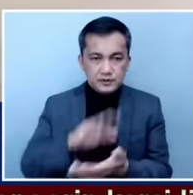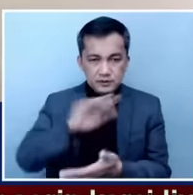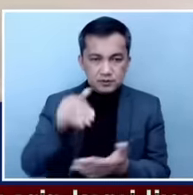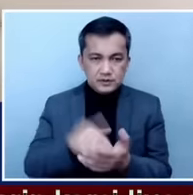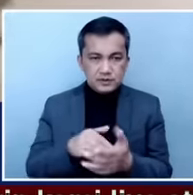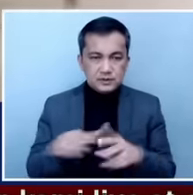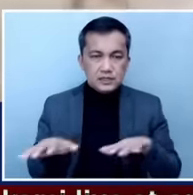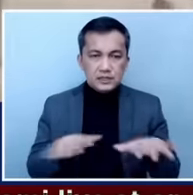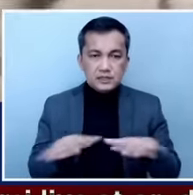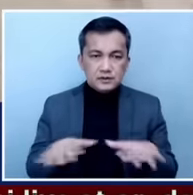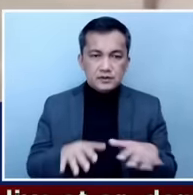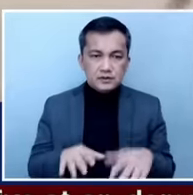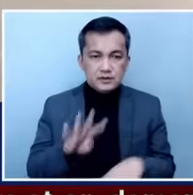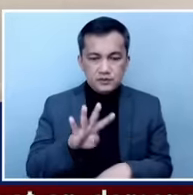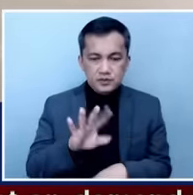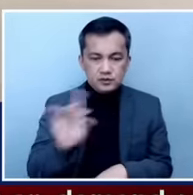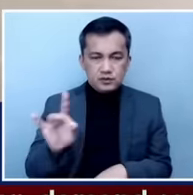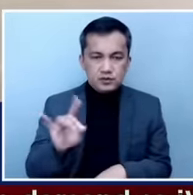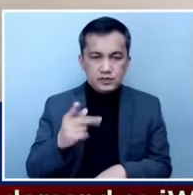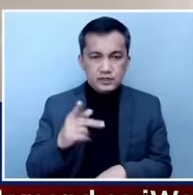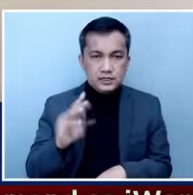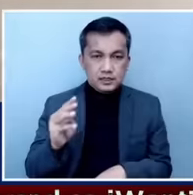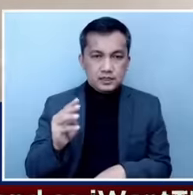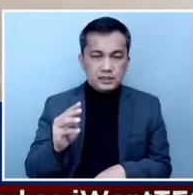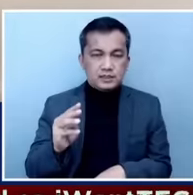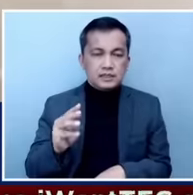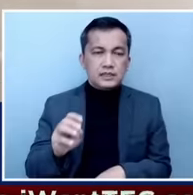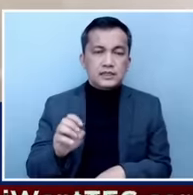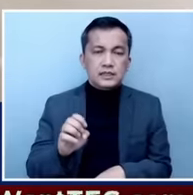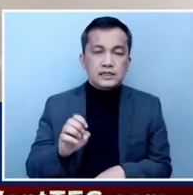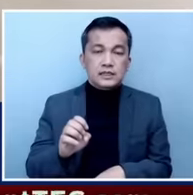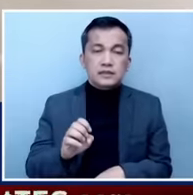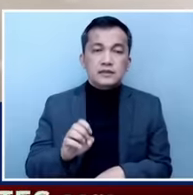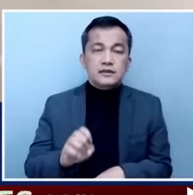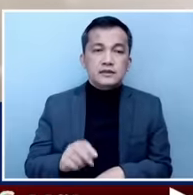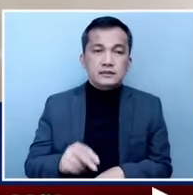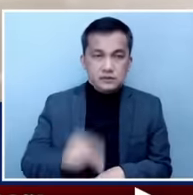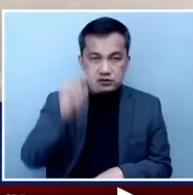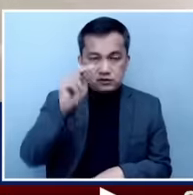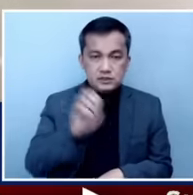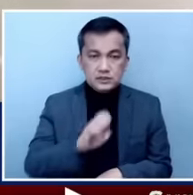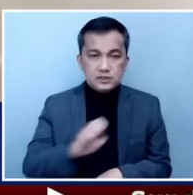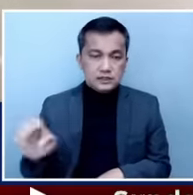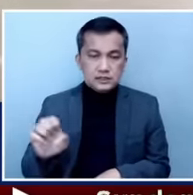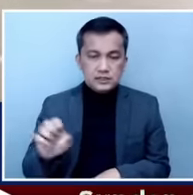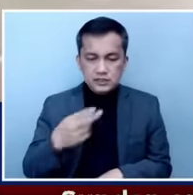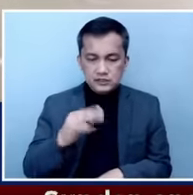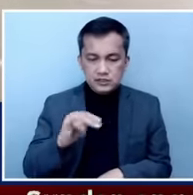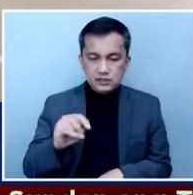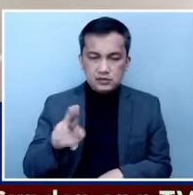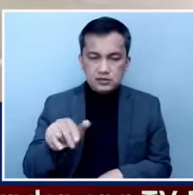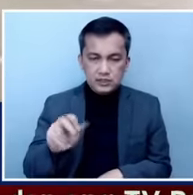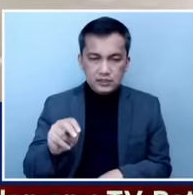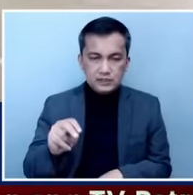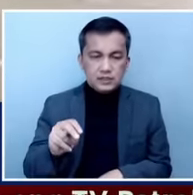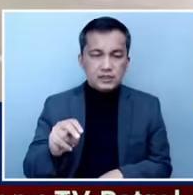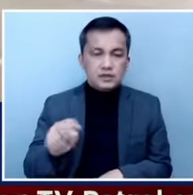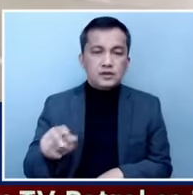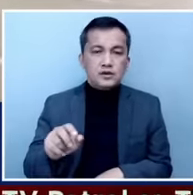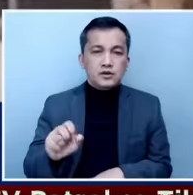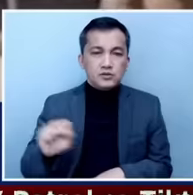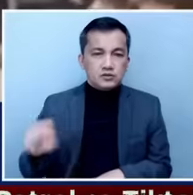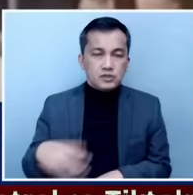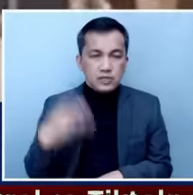lindol, 48 kilometro, Kilagang Silangan, sa bayan ng Hinatuan, Surigao del Sur. Umabot sa